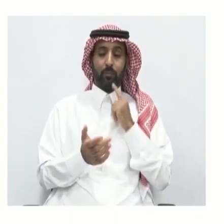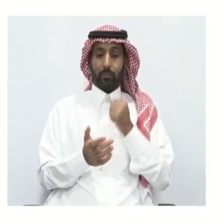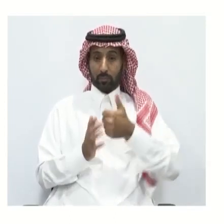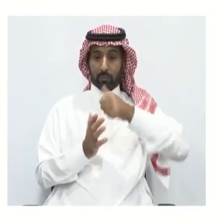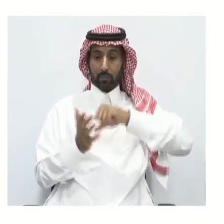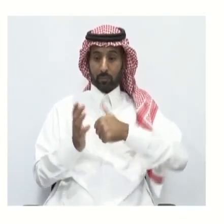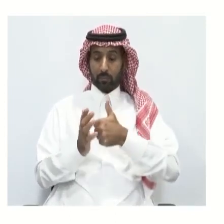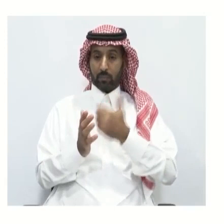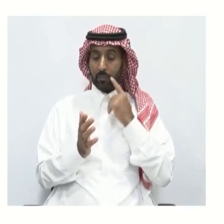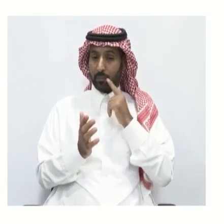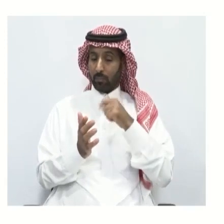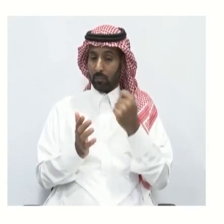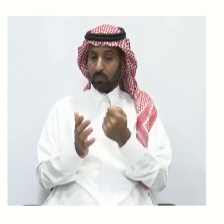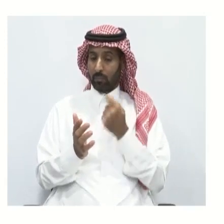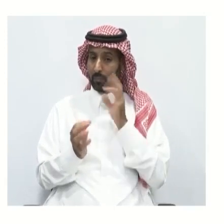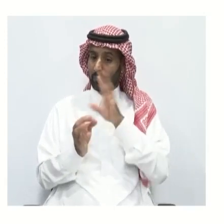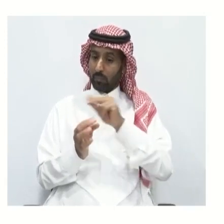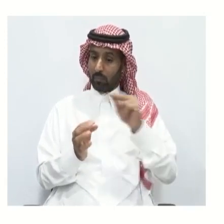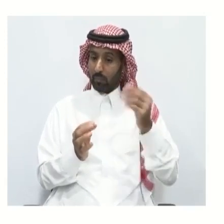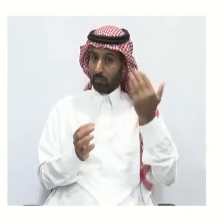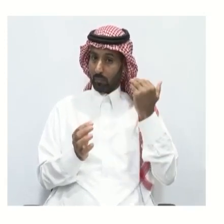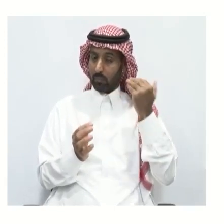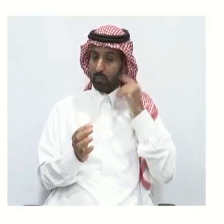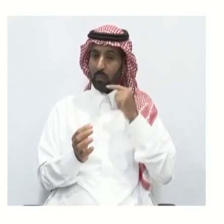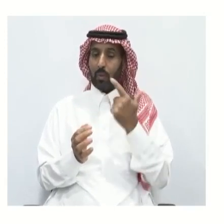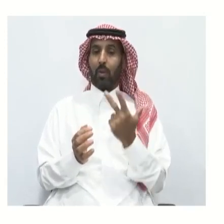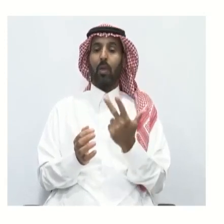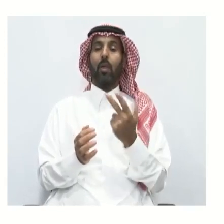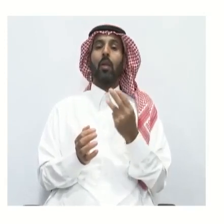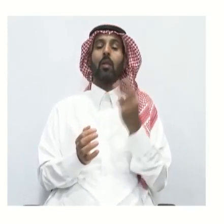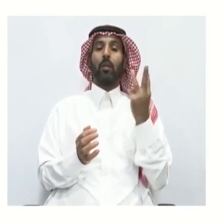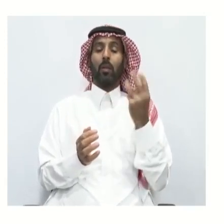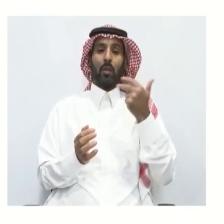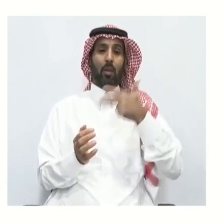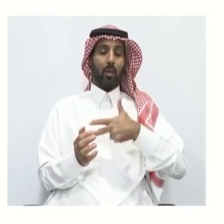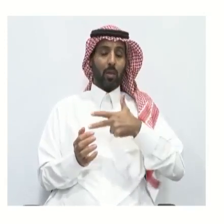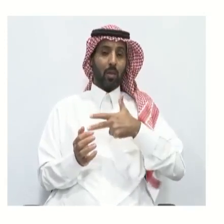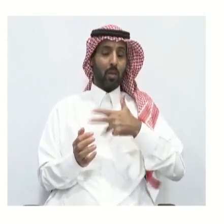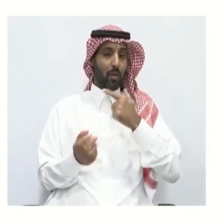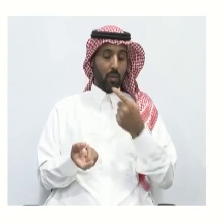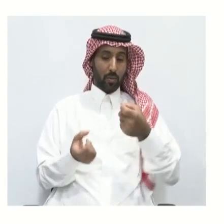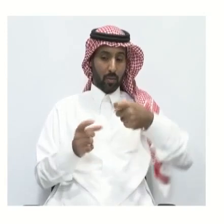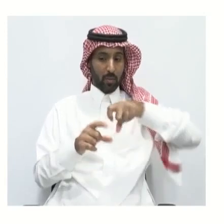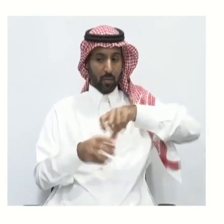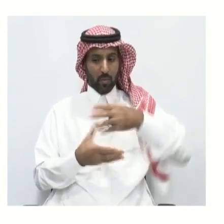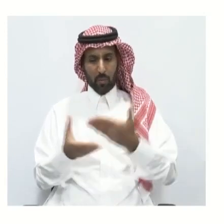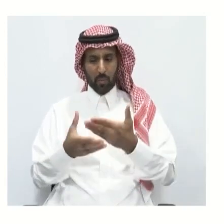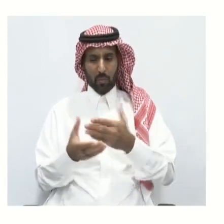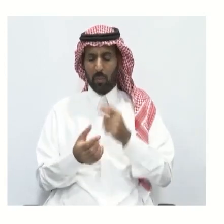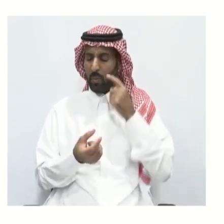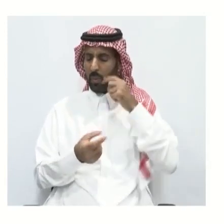التقويم طبق اذا خلطت 83 جرام من الحديد مع كميه فائده من الكبريت وقمت بتسخين